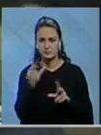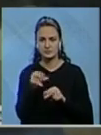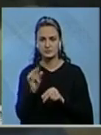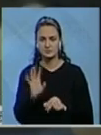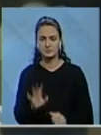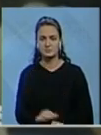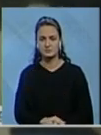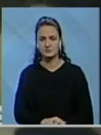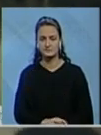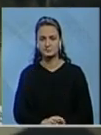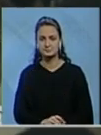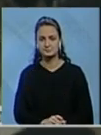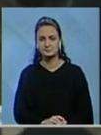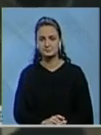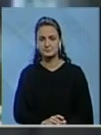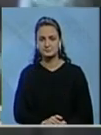შეძლეს.